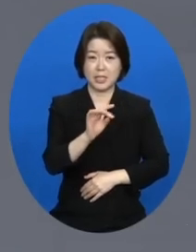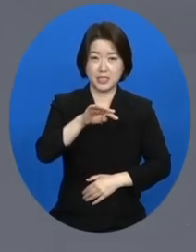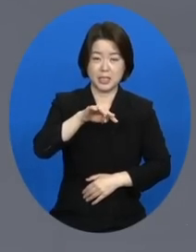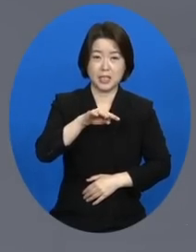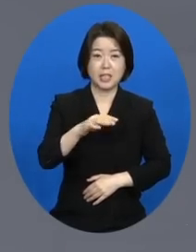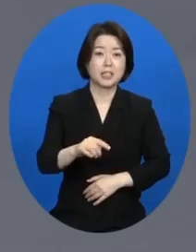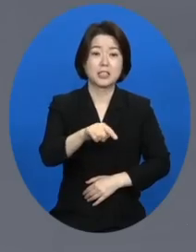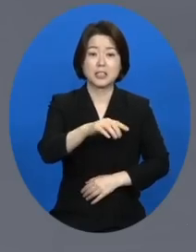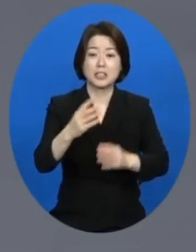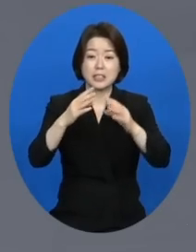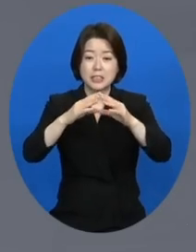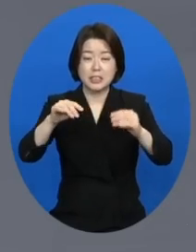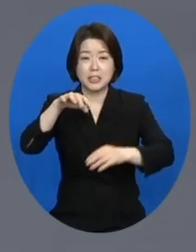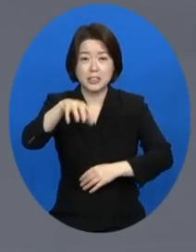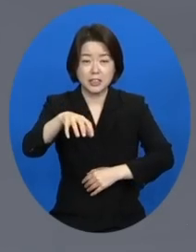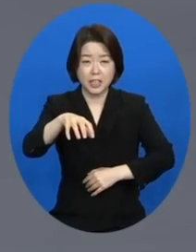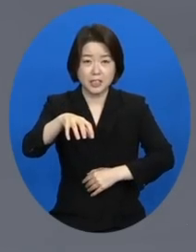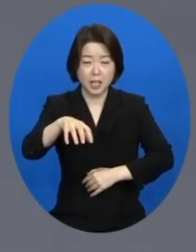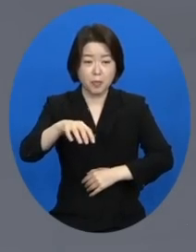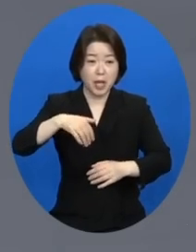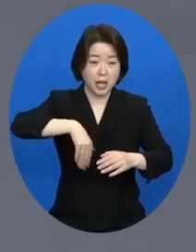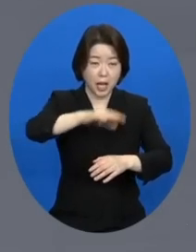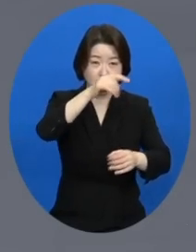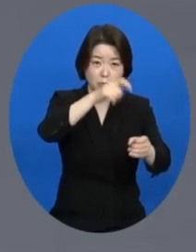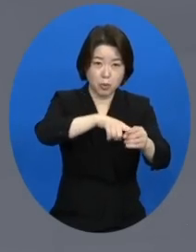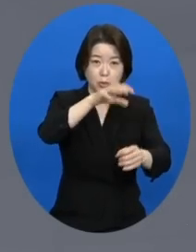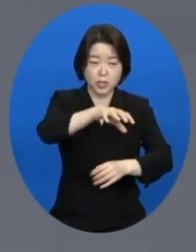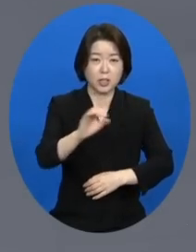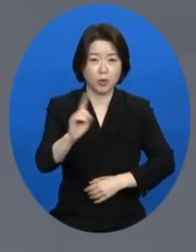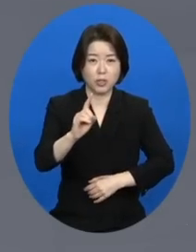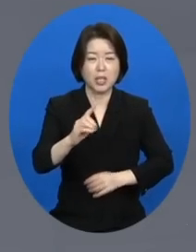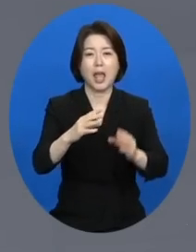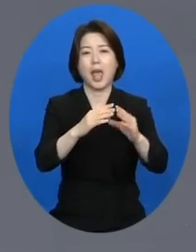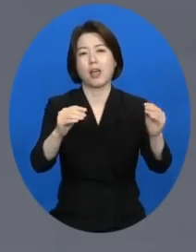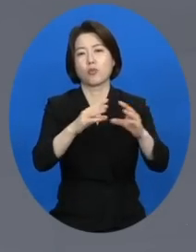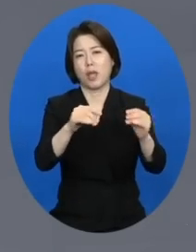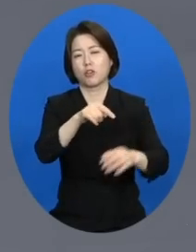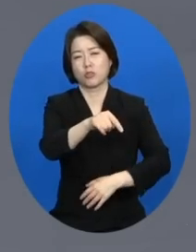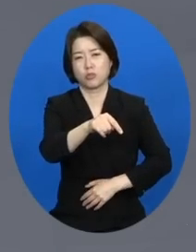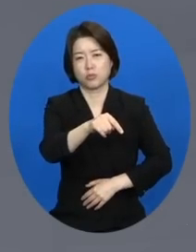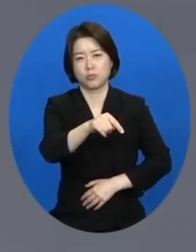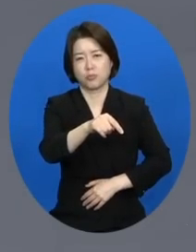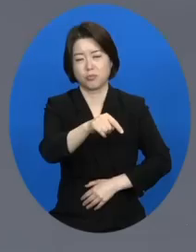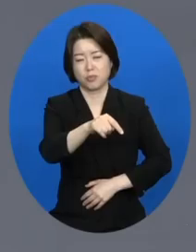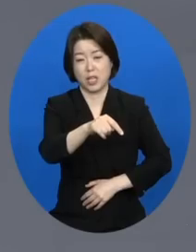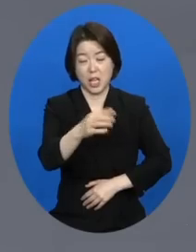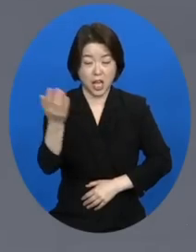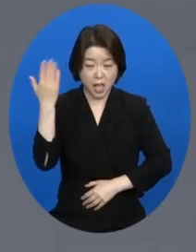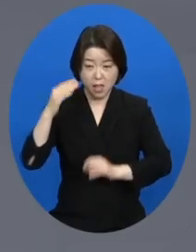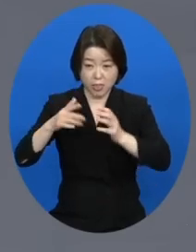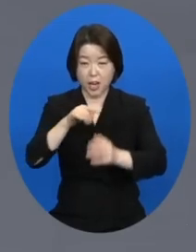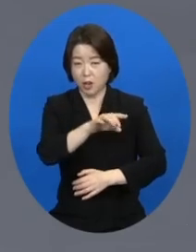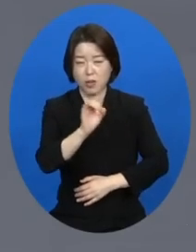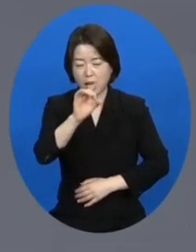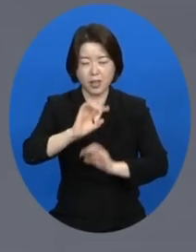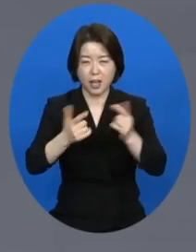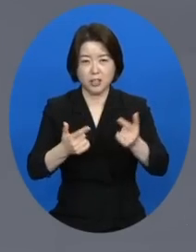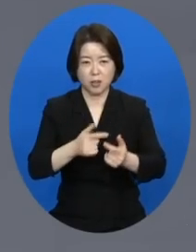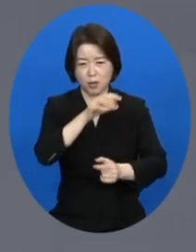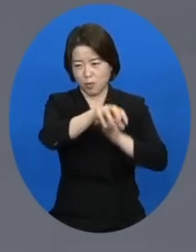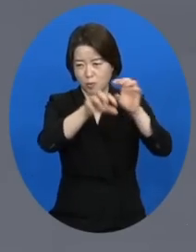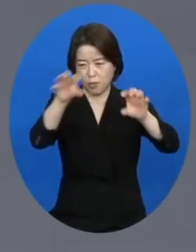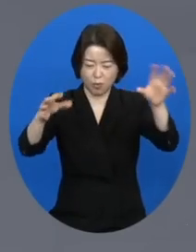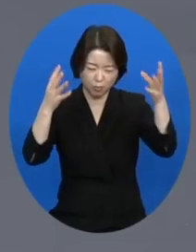상인들의 행선지가 어디였다고요? 하필 애굽이었어요. 아니 뭐 나라가 애굽만 있습니까? 그 당시에 엄청